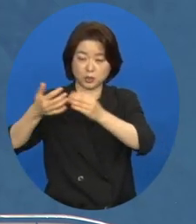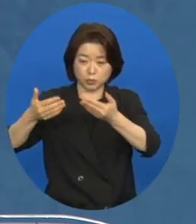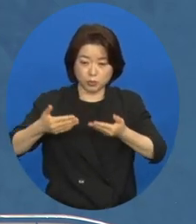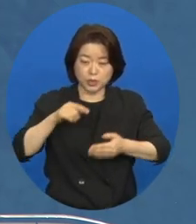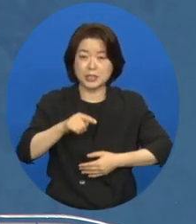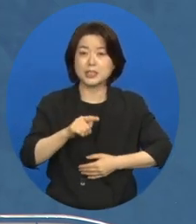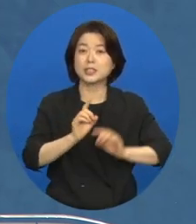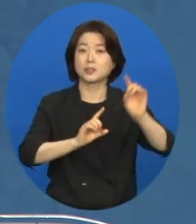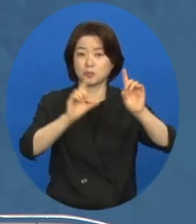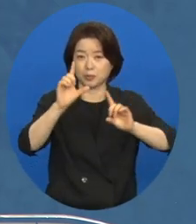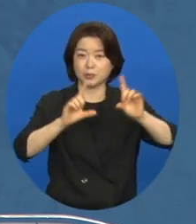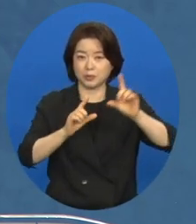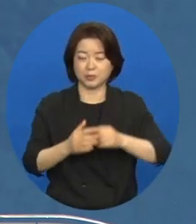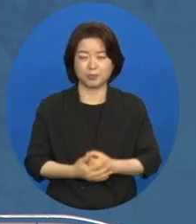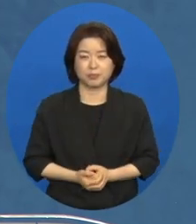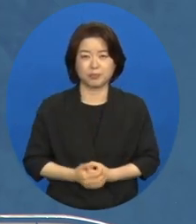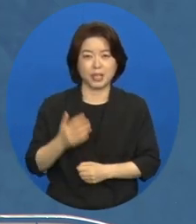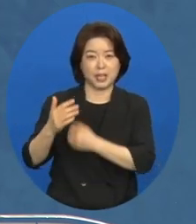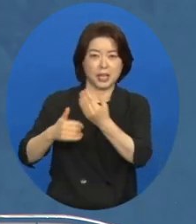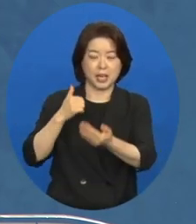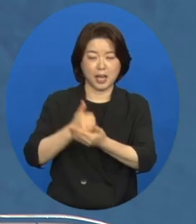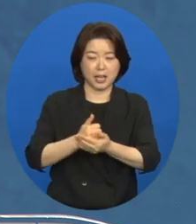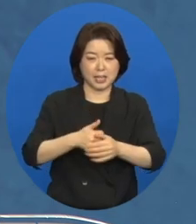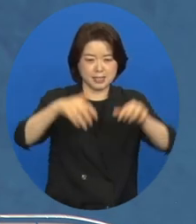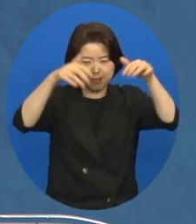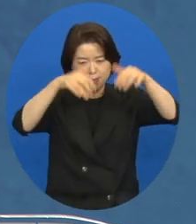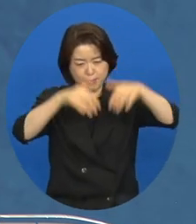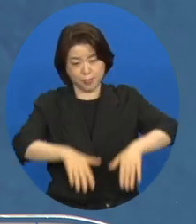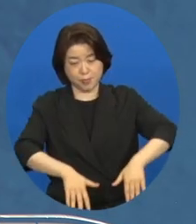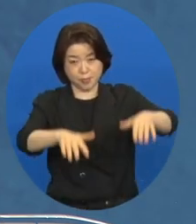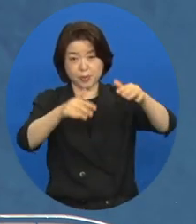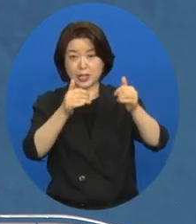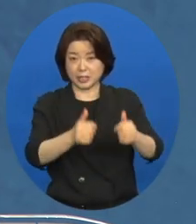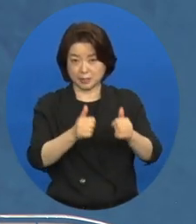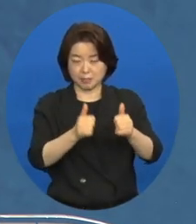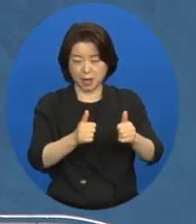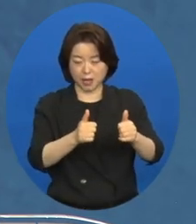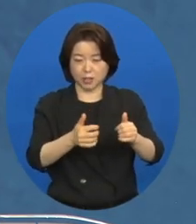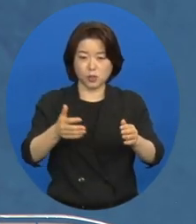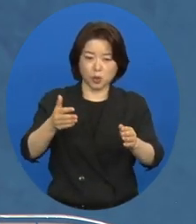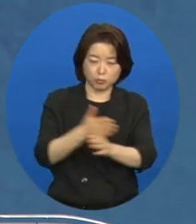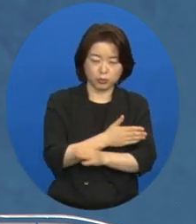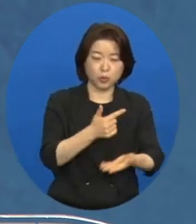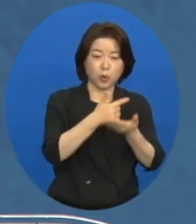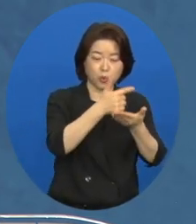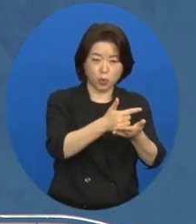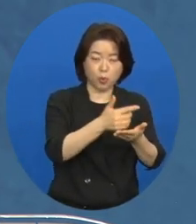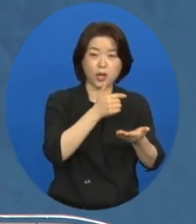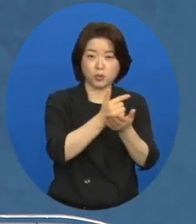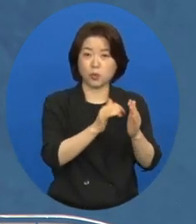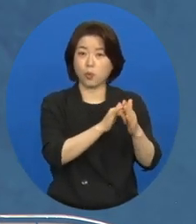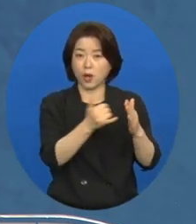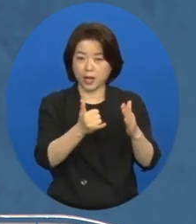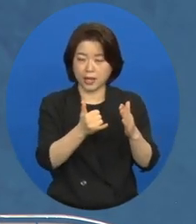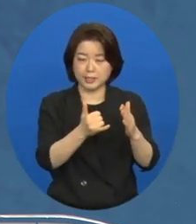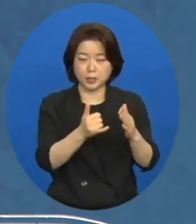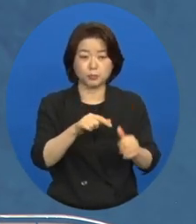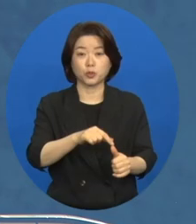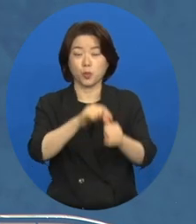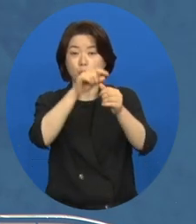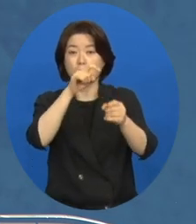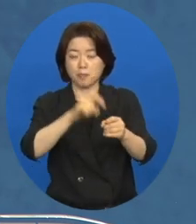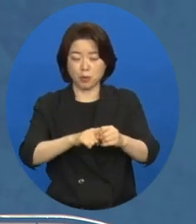장면입니다. 하나님께서 홍수 심판으로부터 노아와 노아 식구들을 구원해 주시기 위해서 방주를